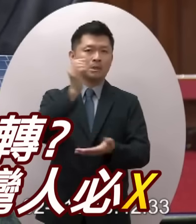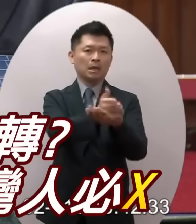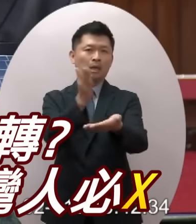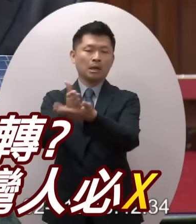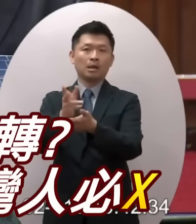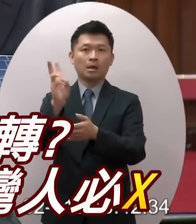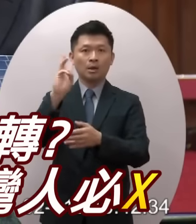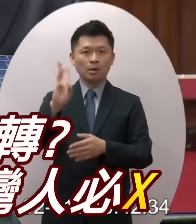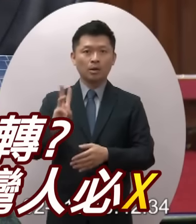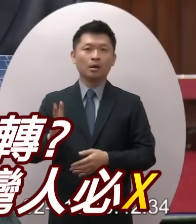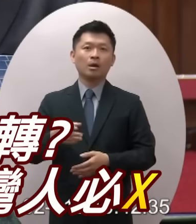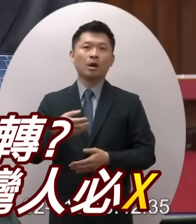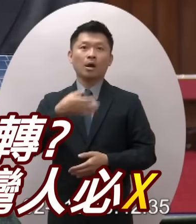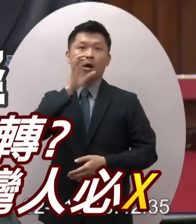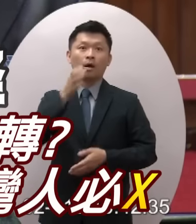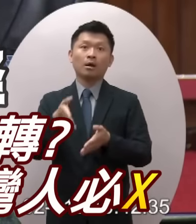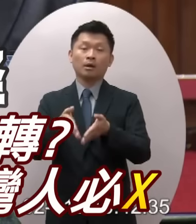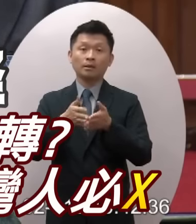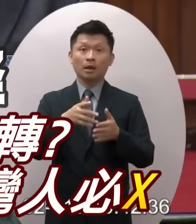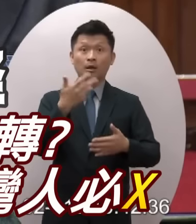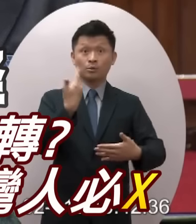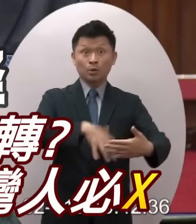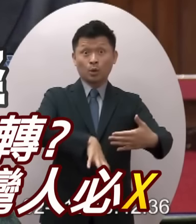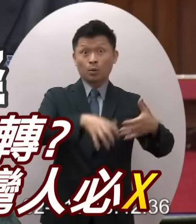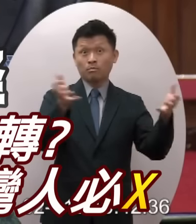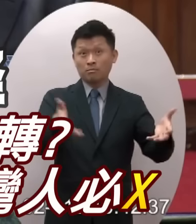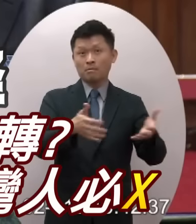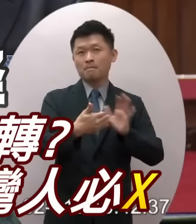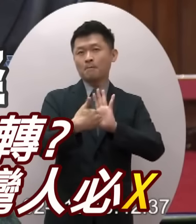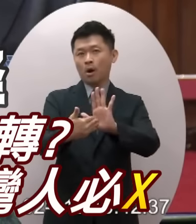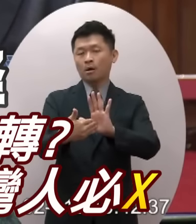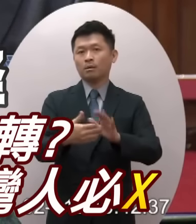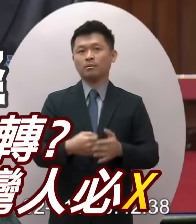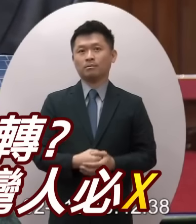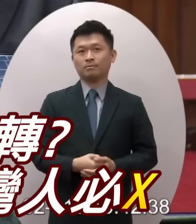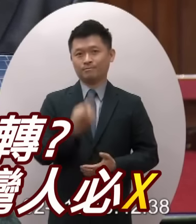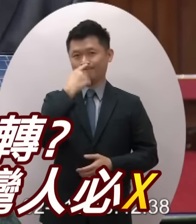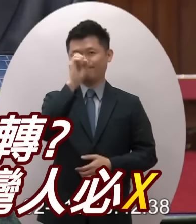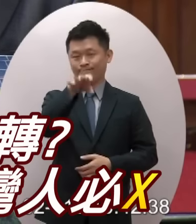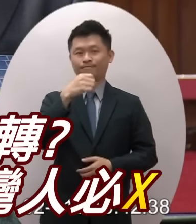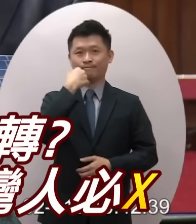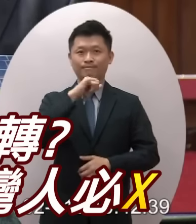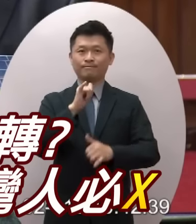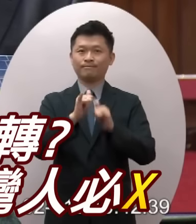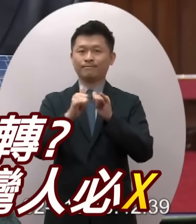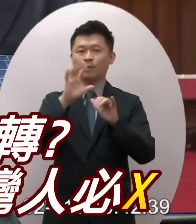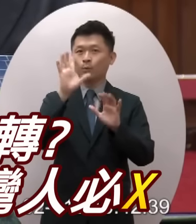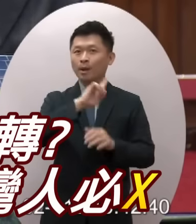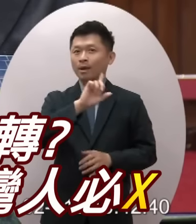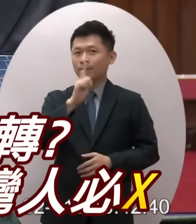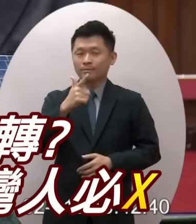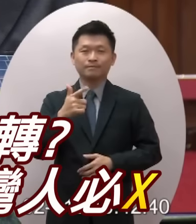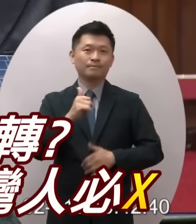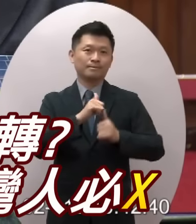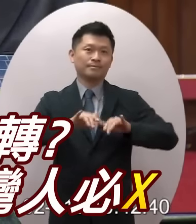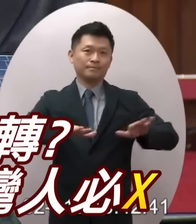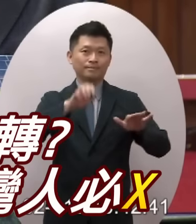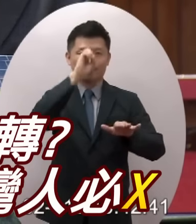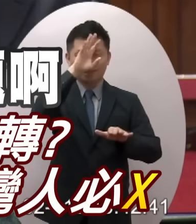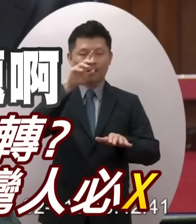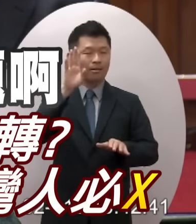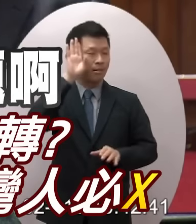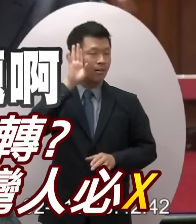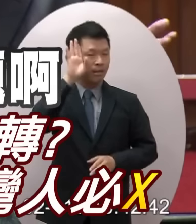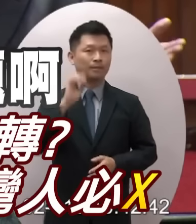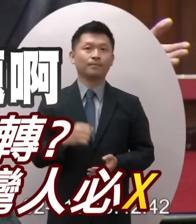无要用汽水库。我甲你讲，唔是台湾人奇怪，是民进党奇怪。